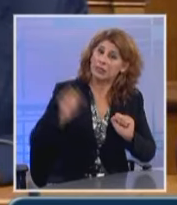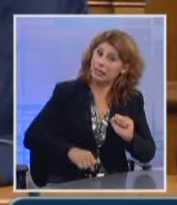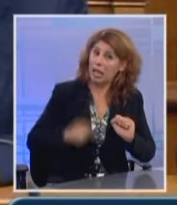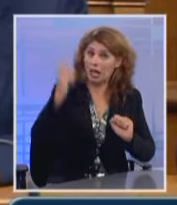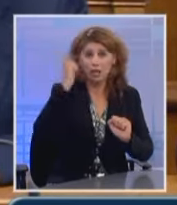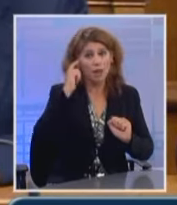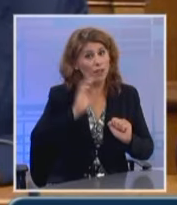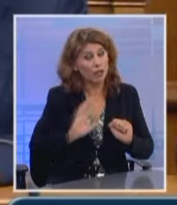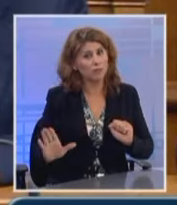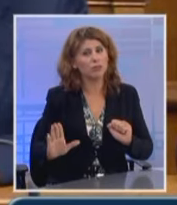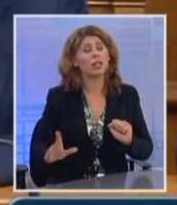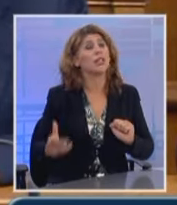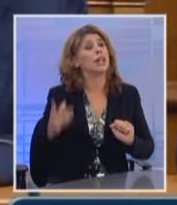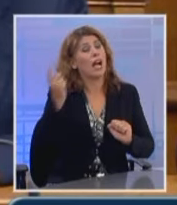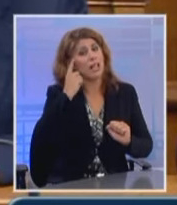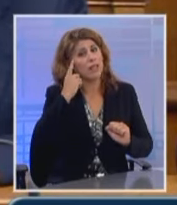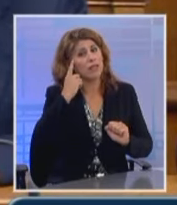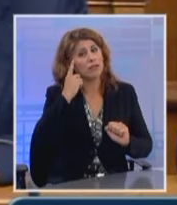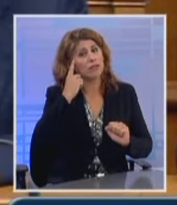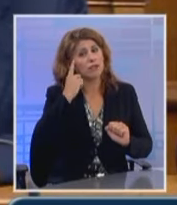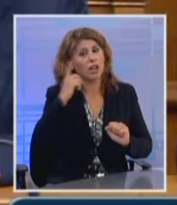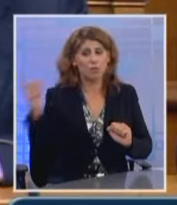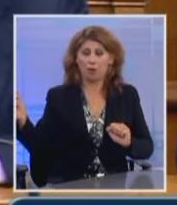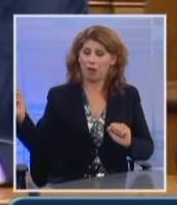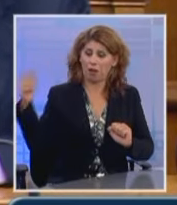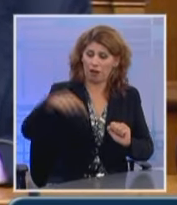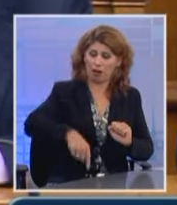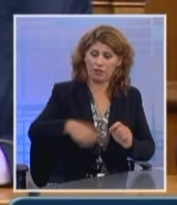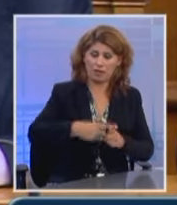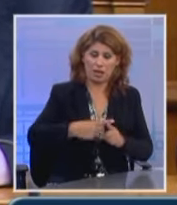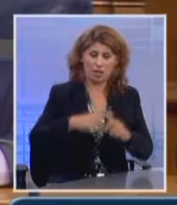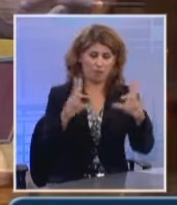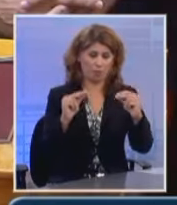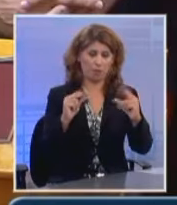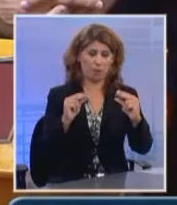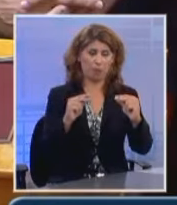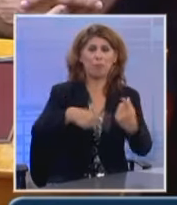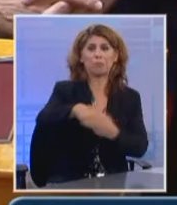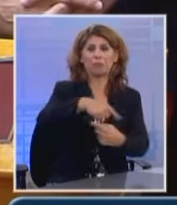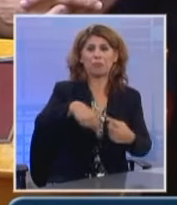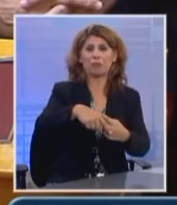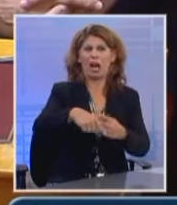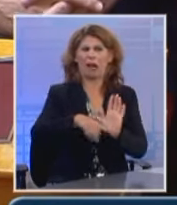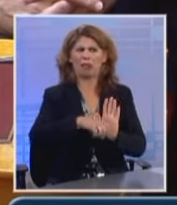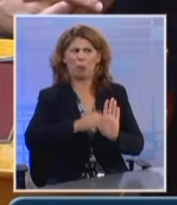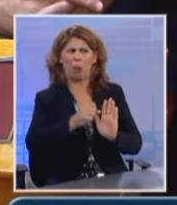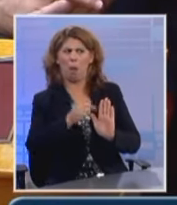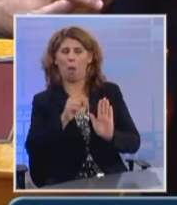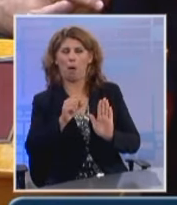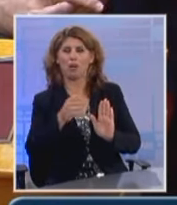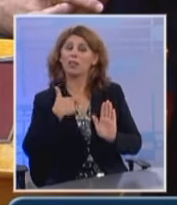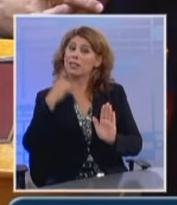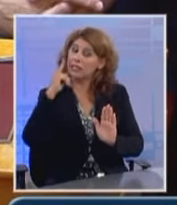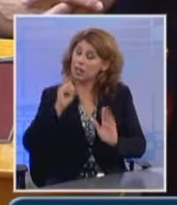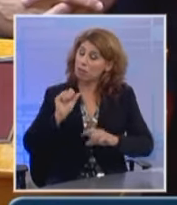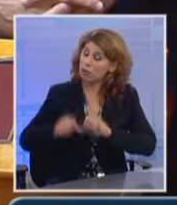τους αρνητικούς συνομιλητές που έρχονται στην Ελλάδα και συζητάνε μαζί σας. Γνωρίζω την προσπάθειά σας και τις